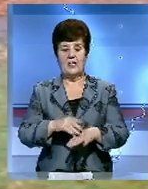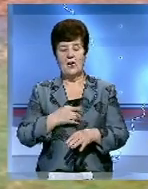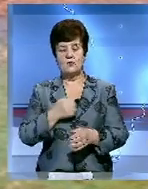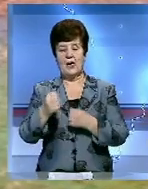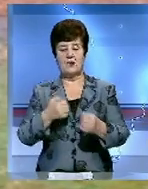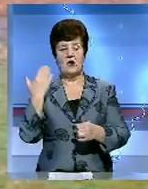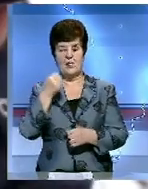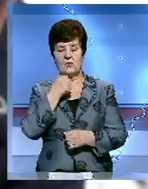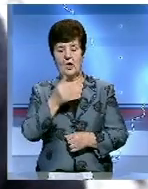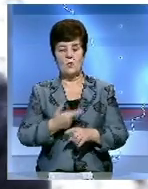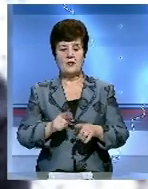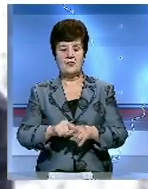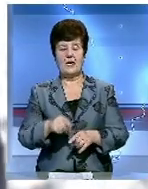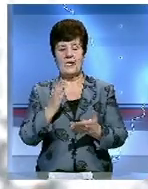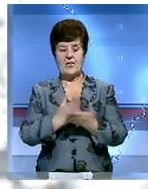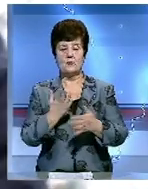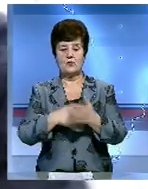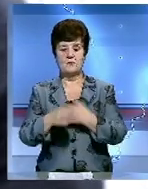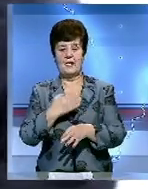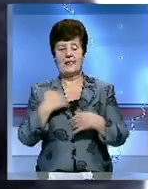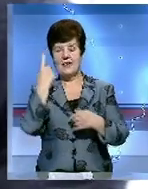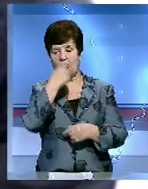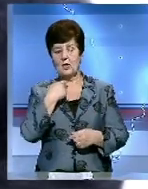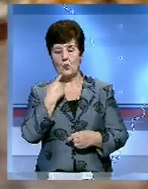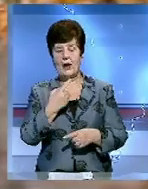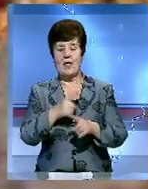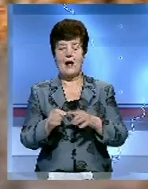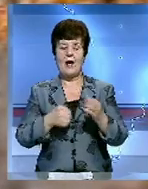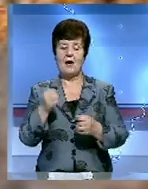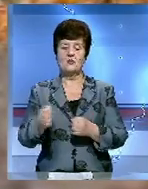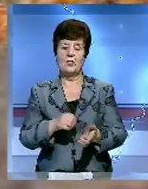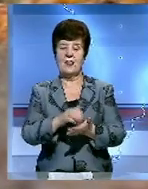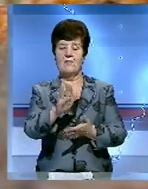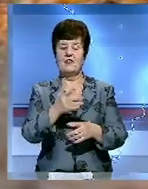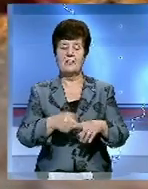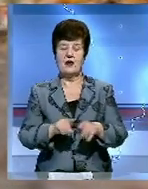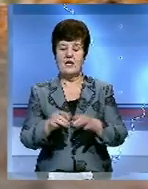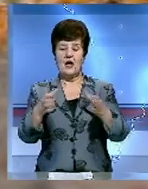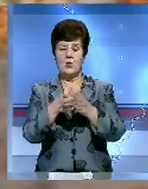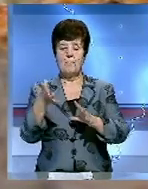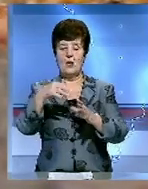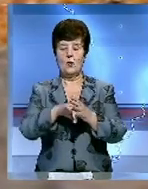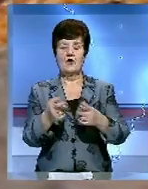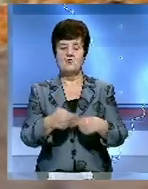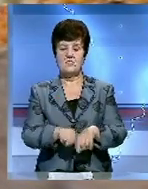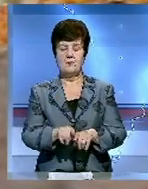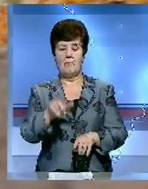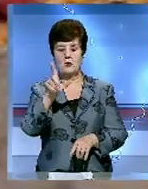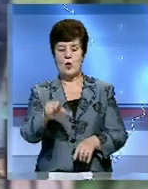asta din cauza că este cu dizabilități intelectuale, iar angajatorii evită să accepte în echipa lor astfel de persoane.